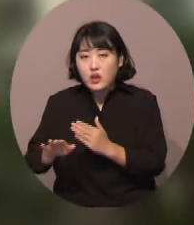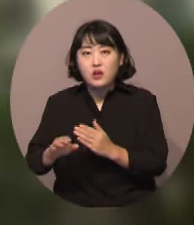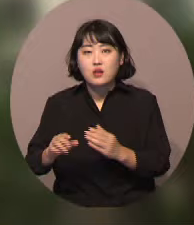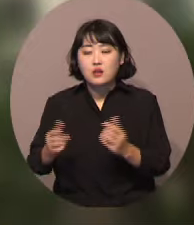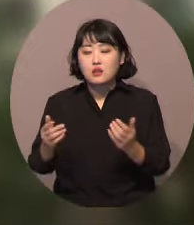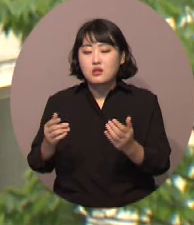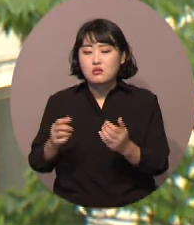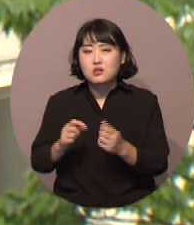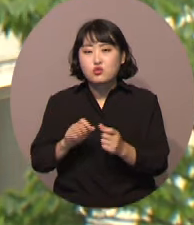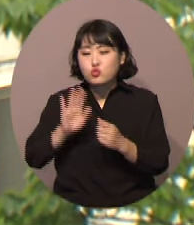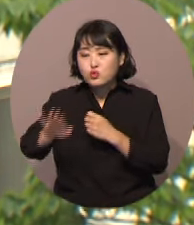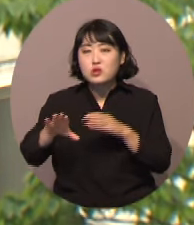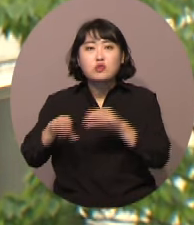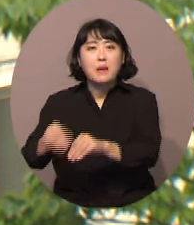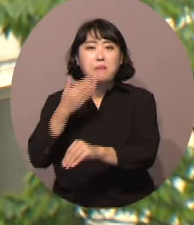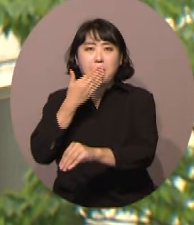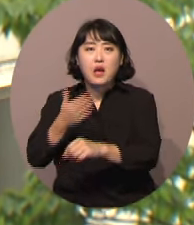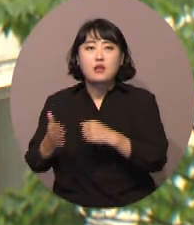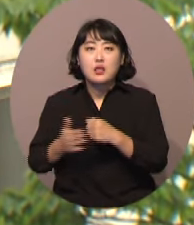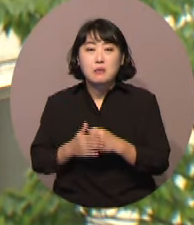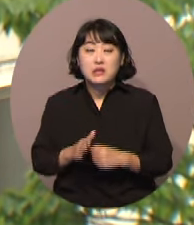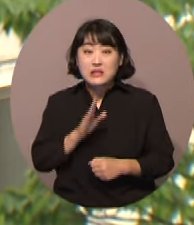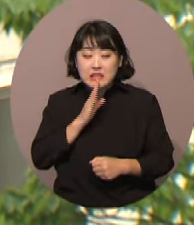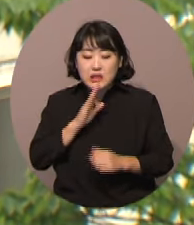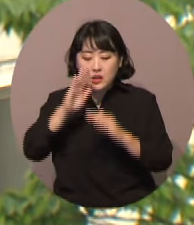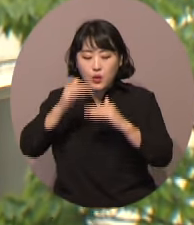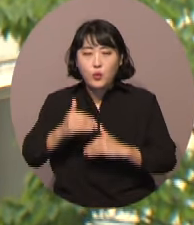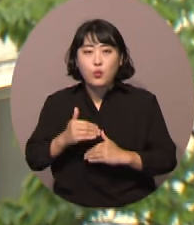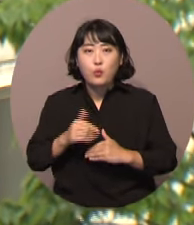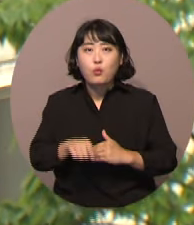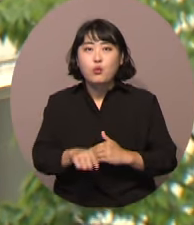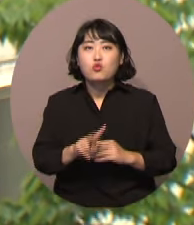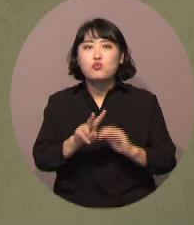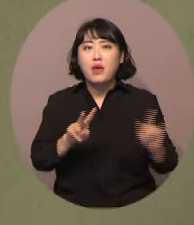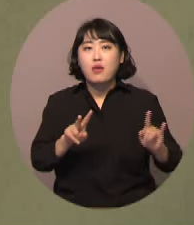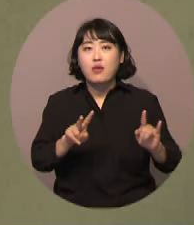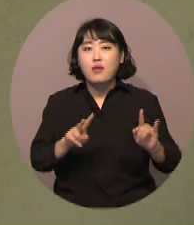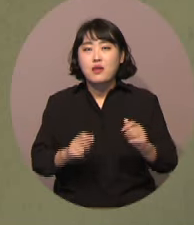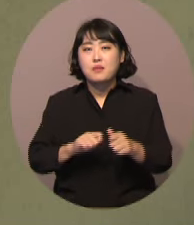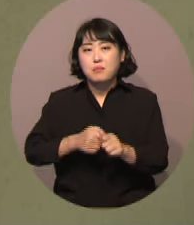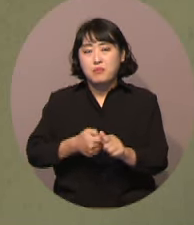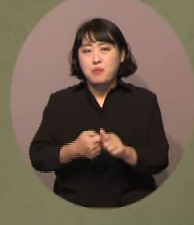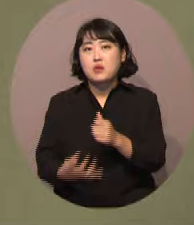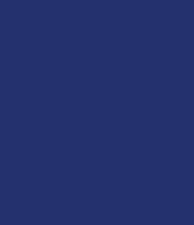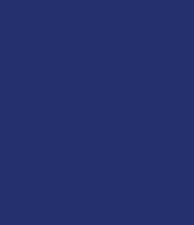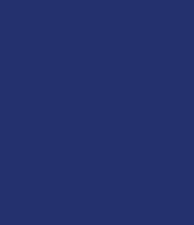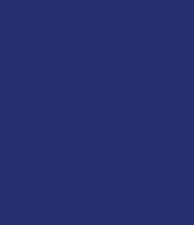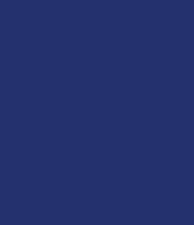구분하기 형을 선고해 사실상 형량이 두배 가량 늘었습니다